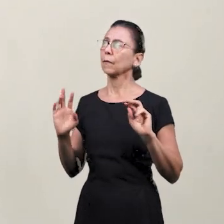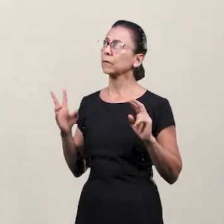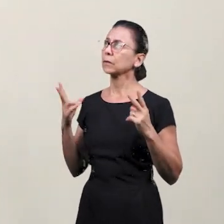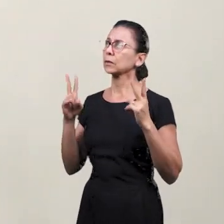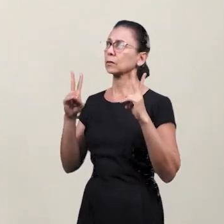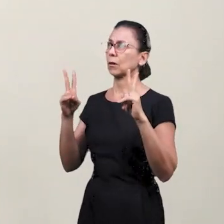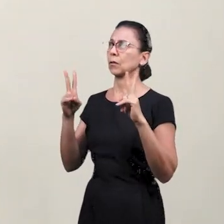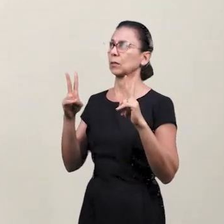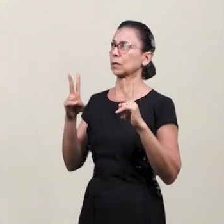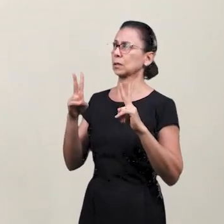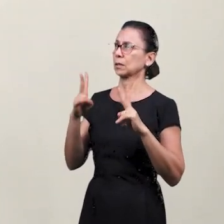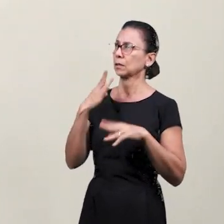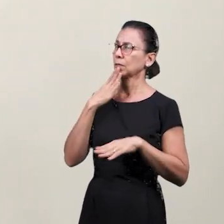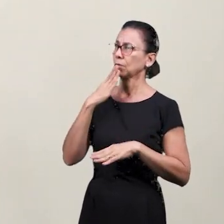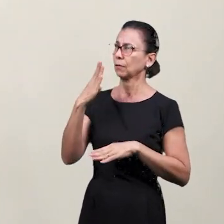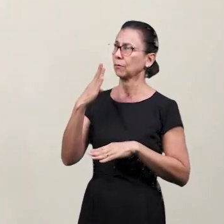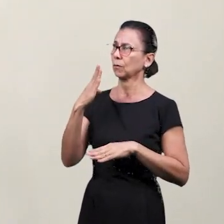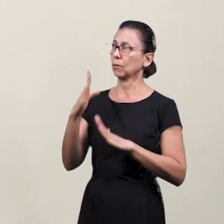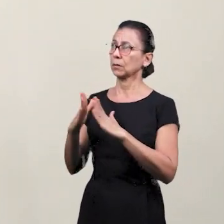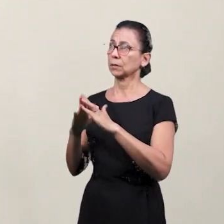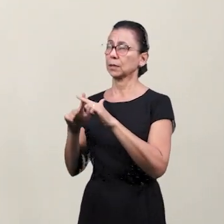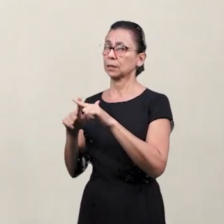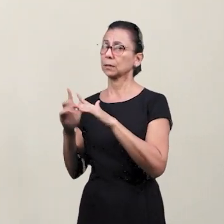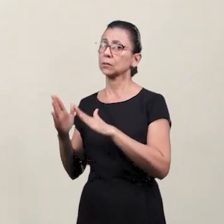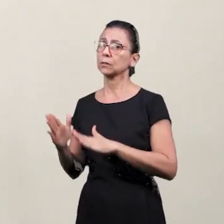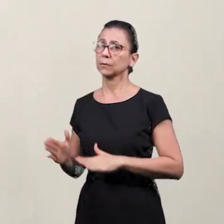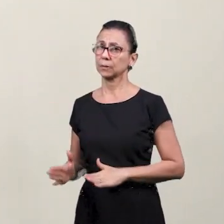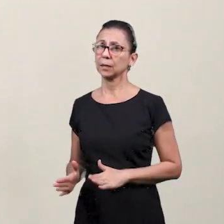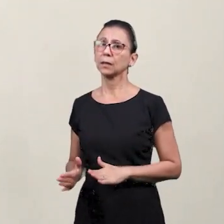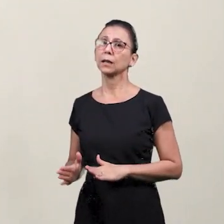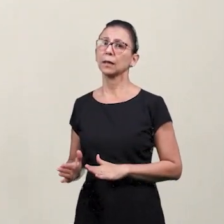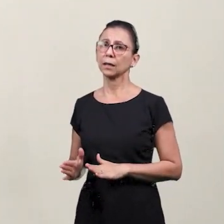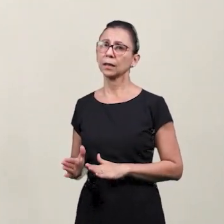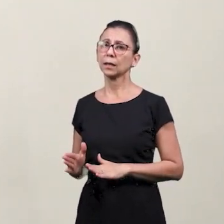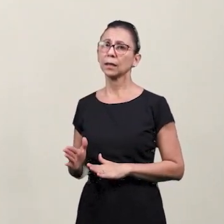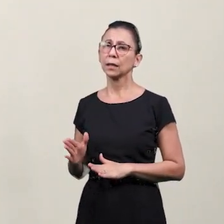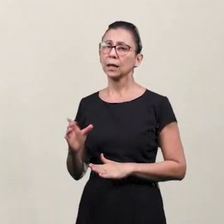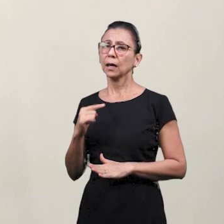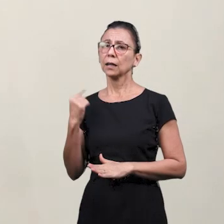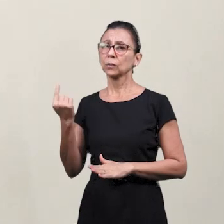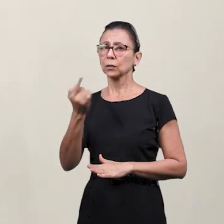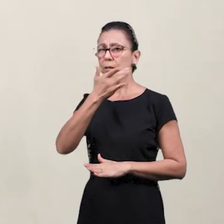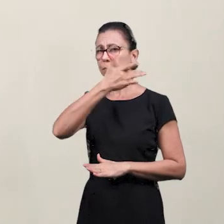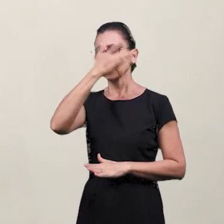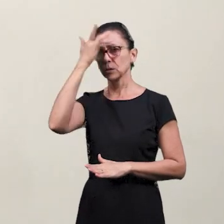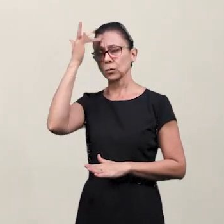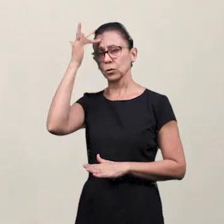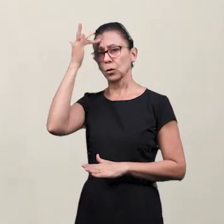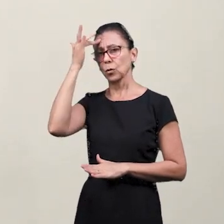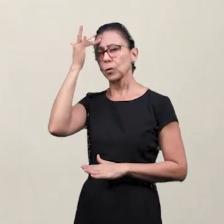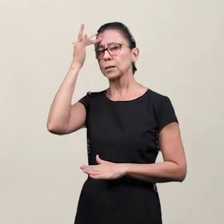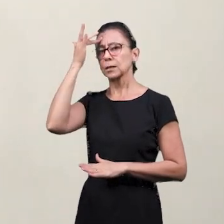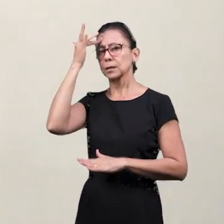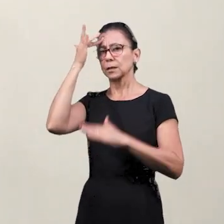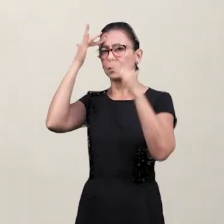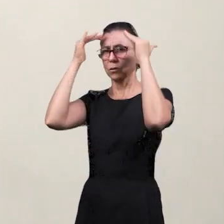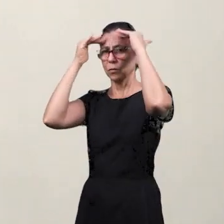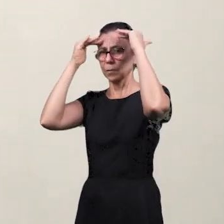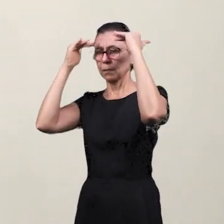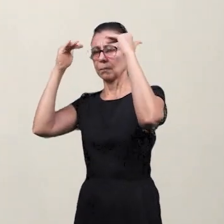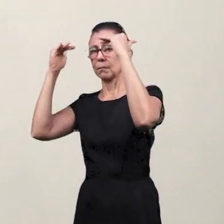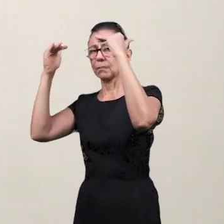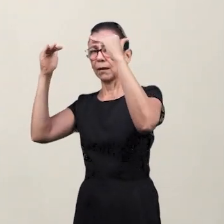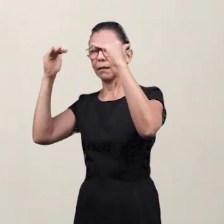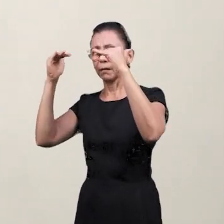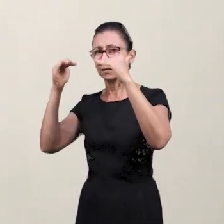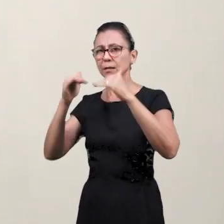За твою, для Твоей церкви, тех, кто боятся Твоему имени, тех, кто уповает на